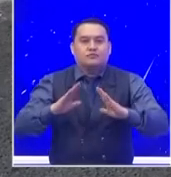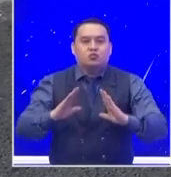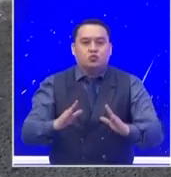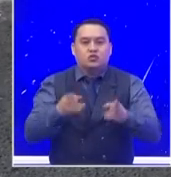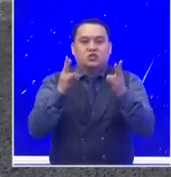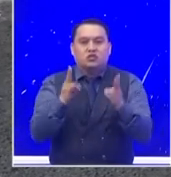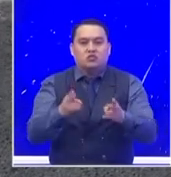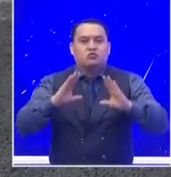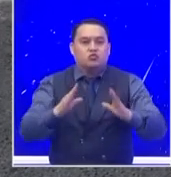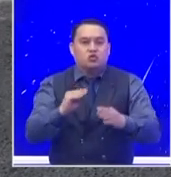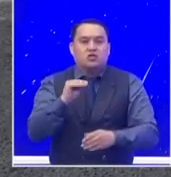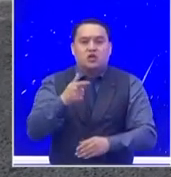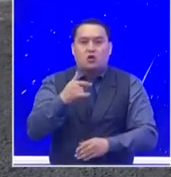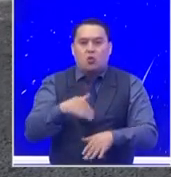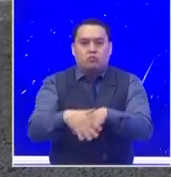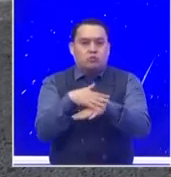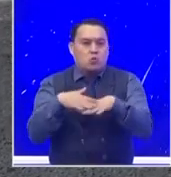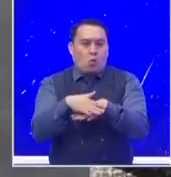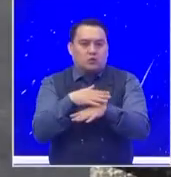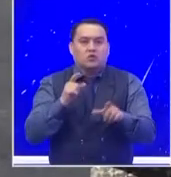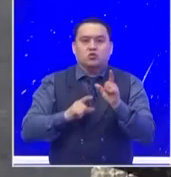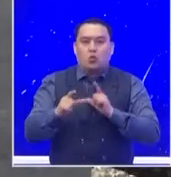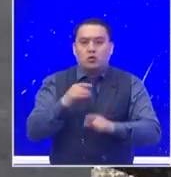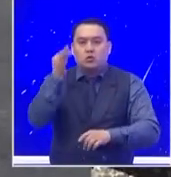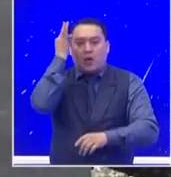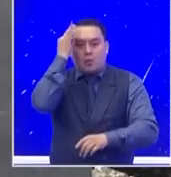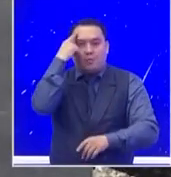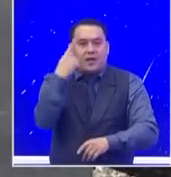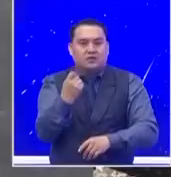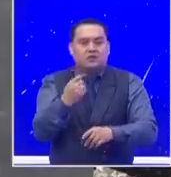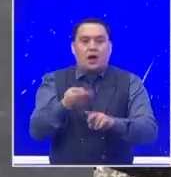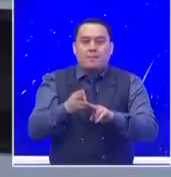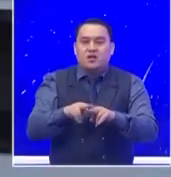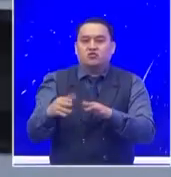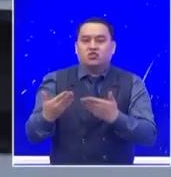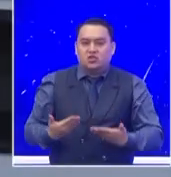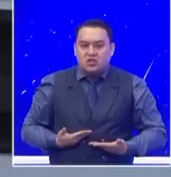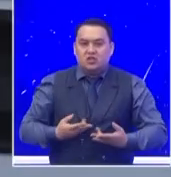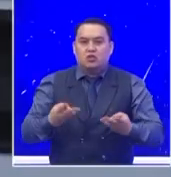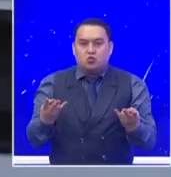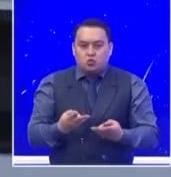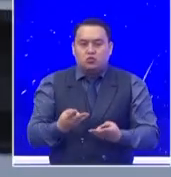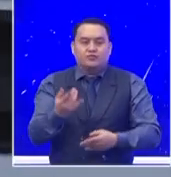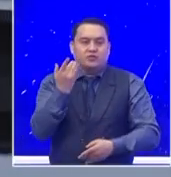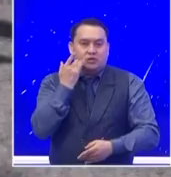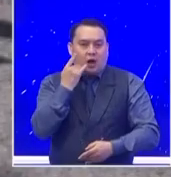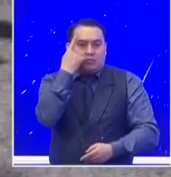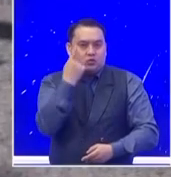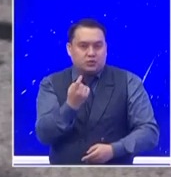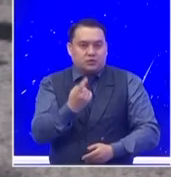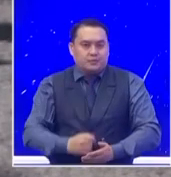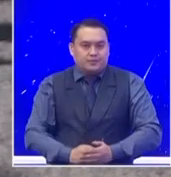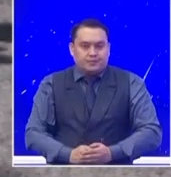ситуациям. Так как ЖГУ – место большой скученности, напоминание основ безопасности, жизнедеятельности тут не лишнее, считают спасатели.